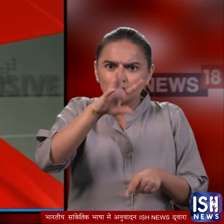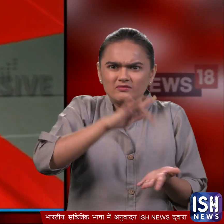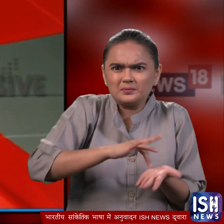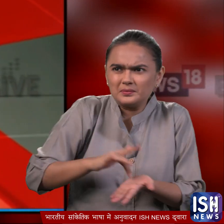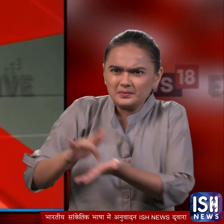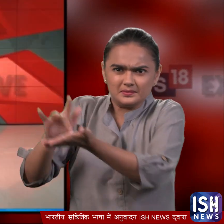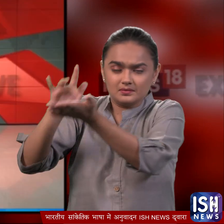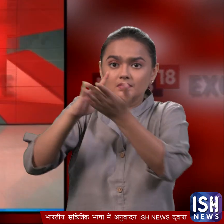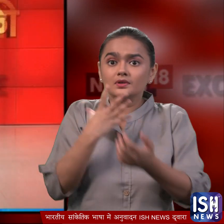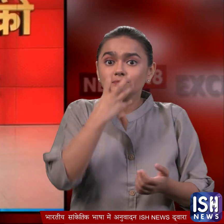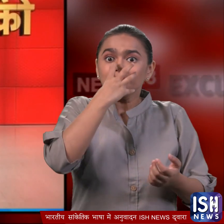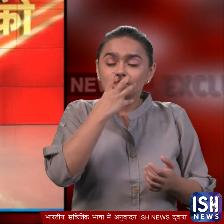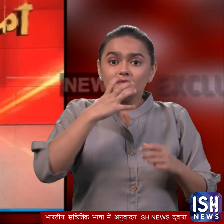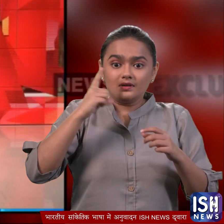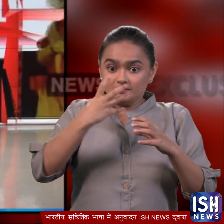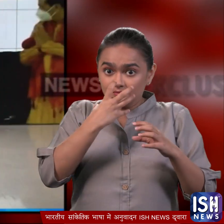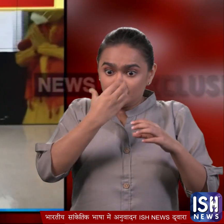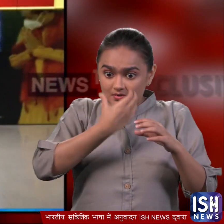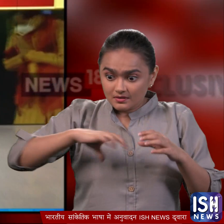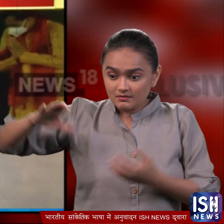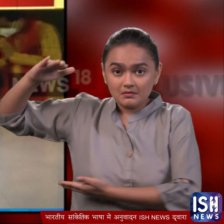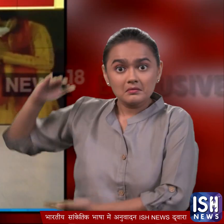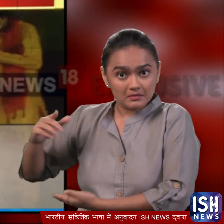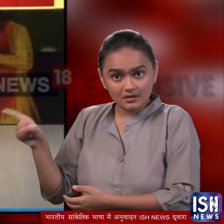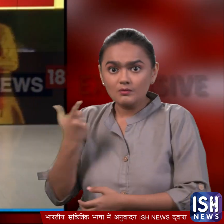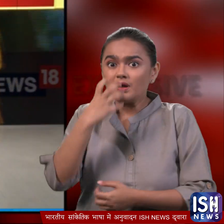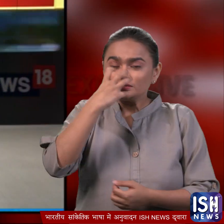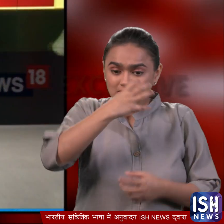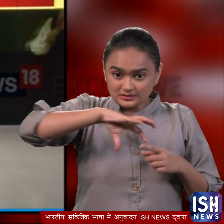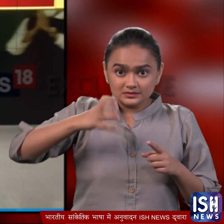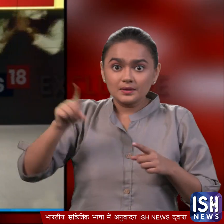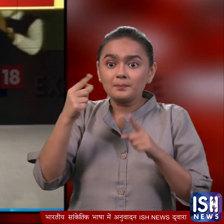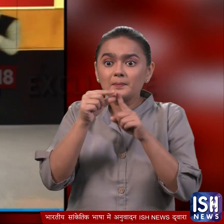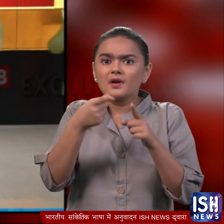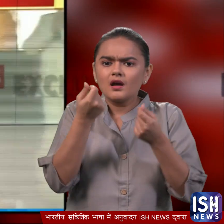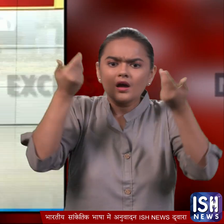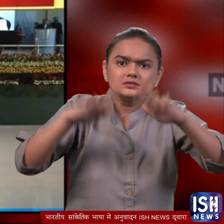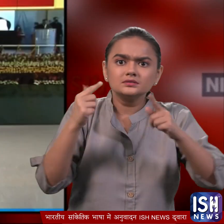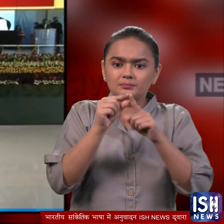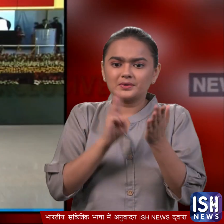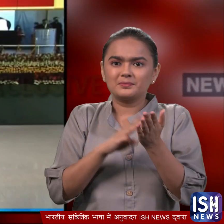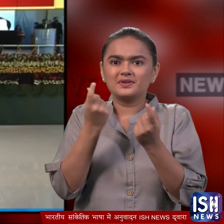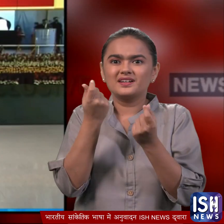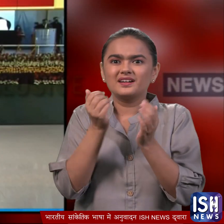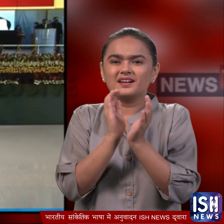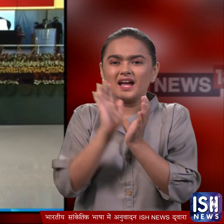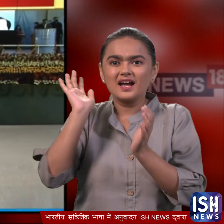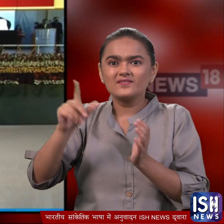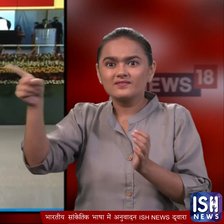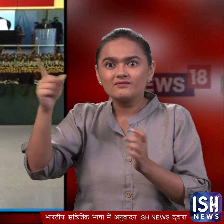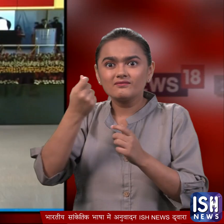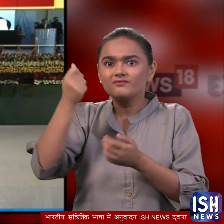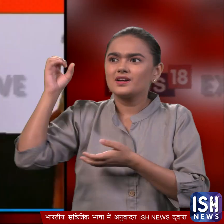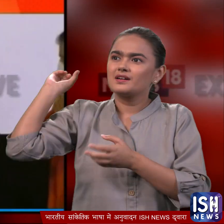35 राज्यों और केंद्र शासित प्रदेशों में ऑक्सीजन प्लांट का उद्घाटन किया। ये सभी ऑक्सीजन प्लांट पीएम केयर्स फंड से बनाए गए,